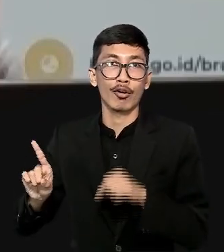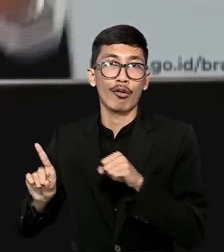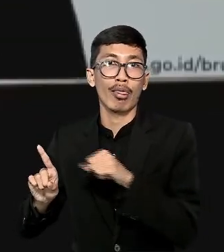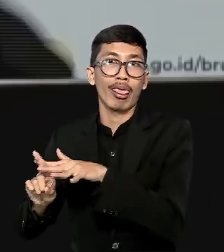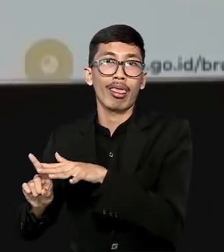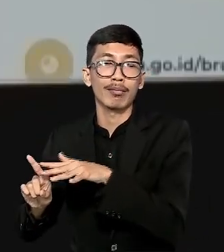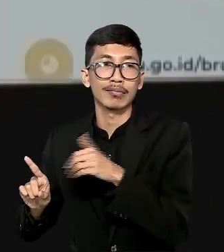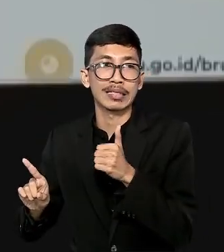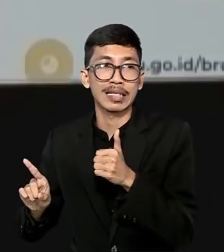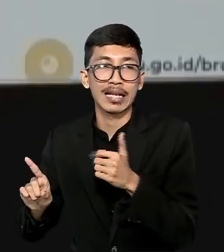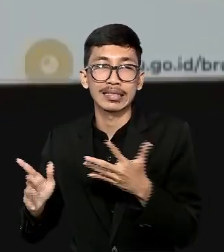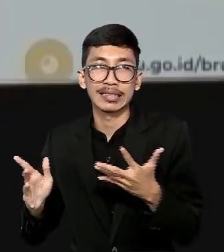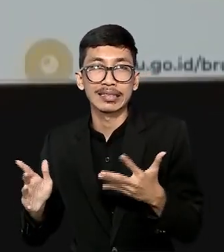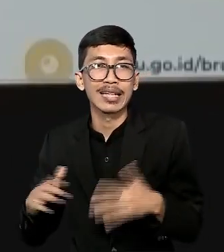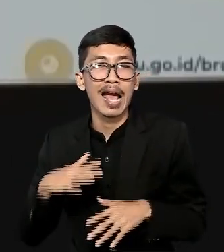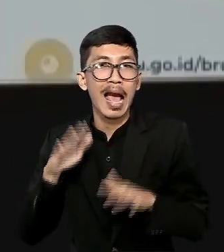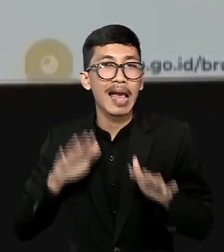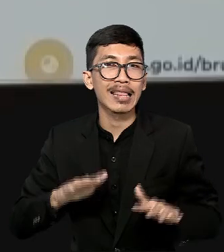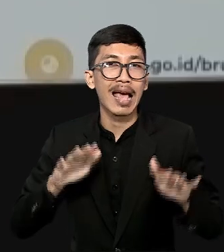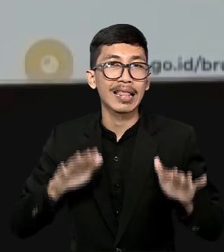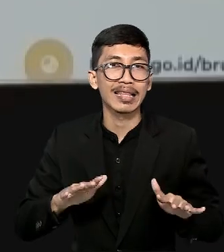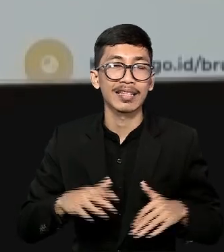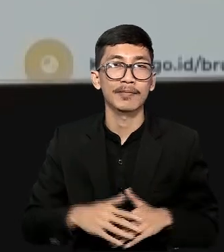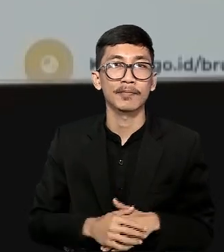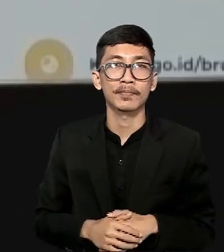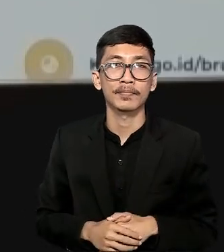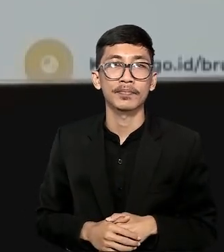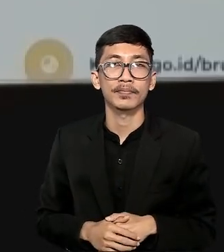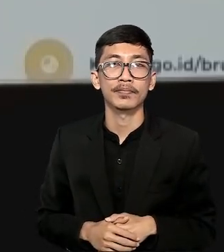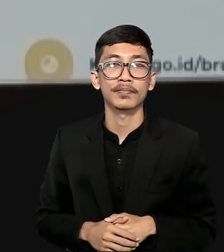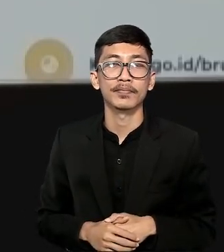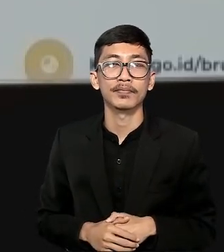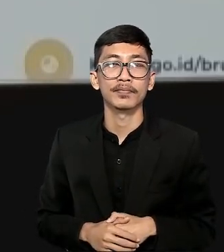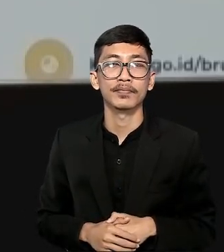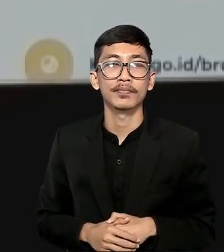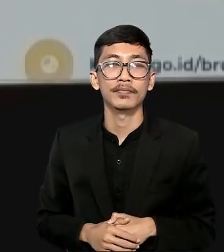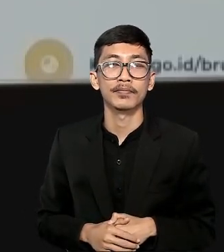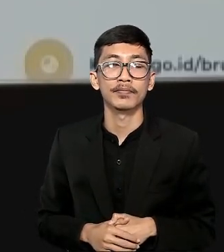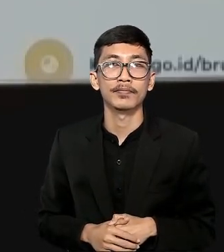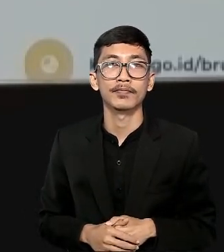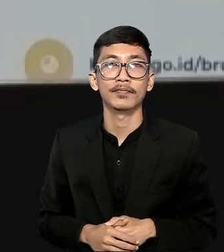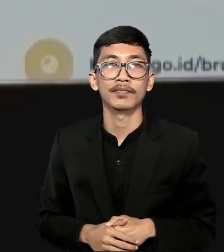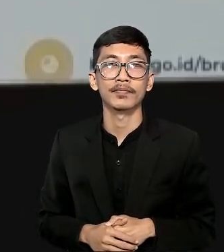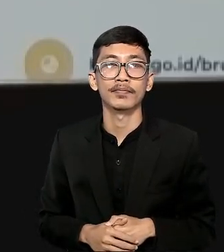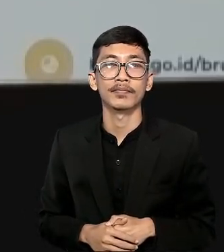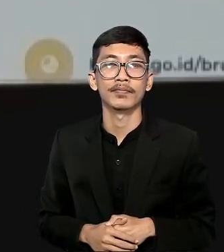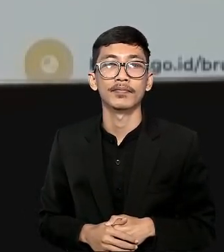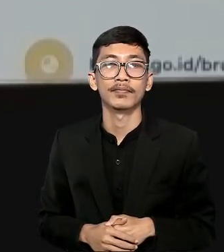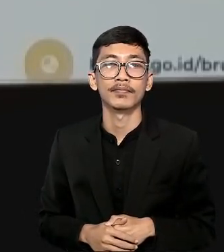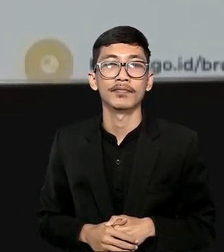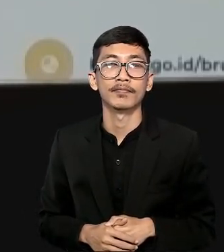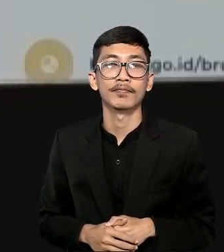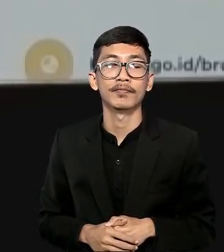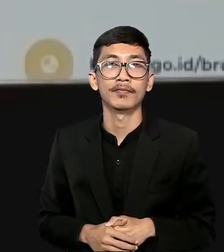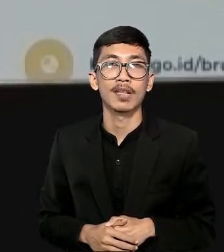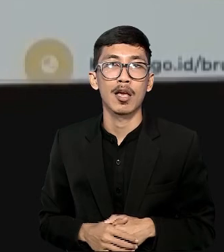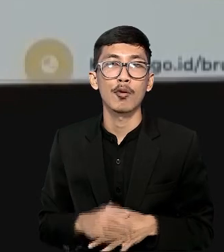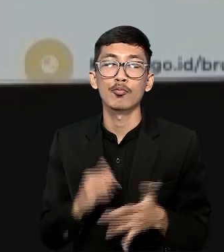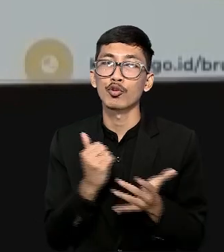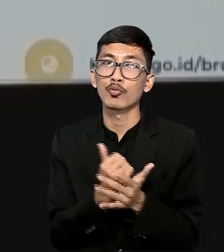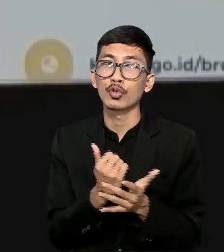pun seandainya sudah melandai juga di sini Mungkin kesempatan perjalanan itu lebih lebih baik jadi betul-betul